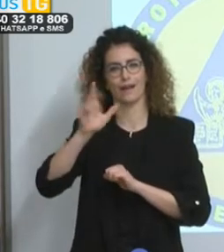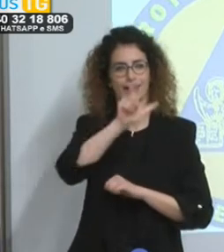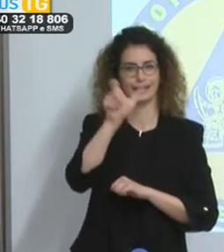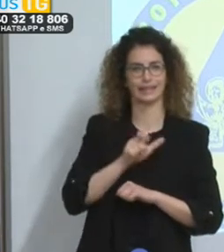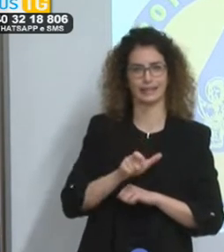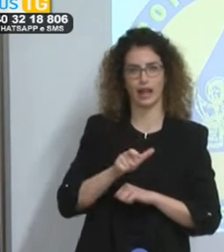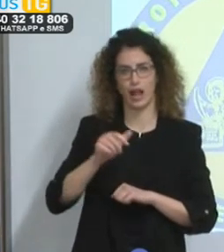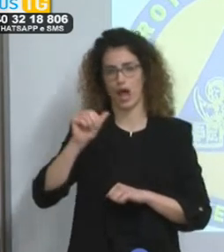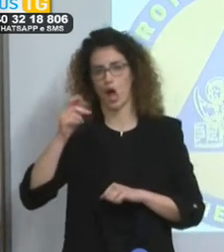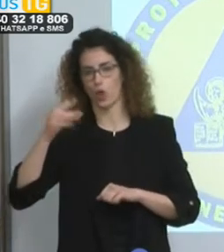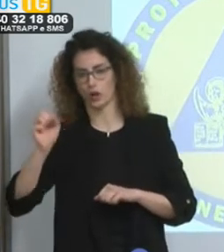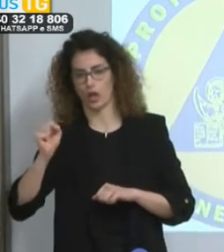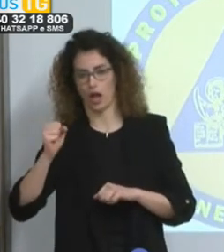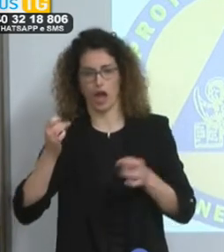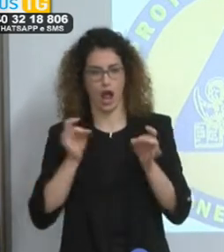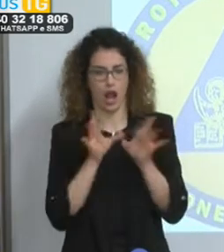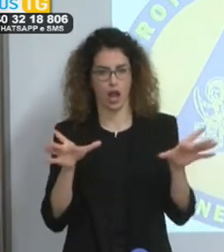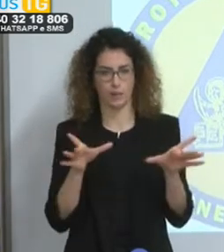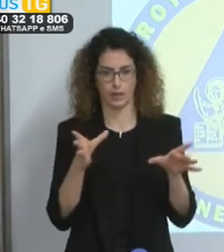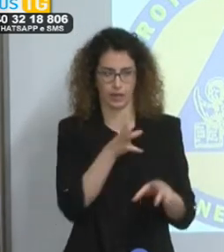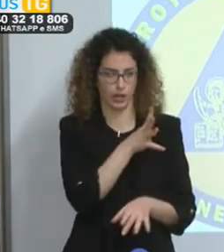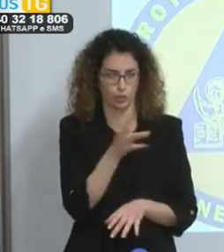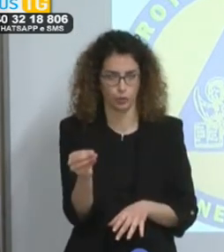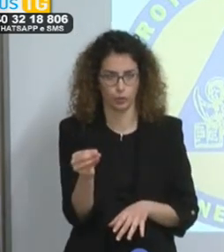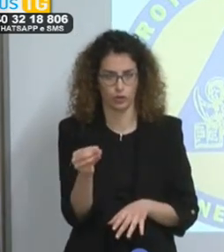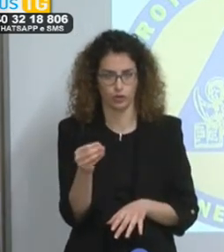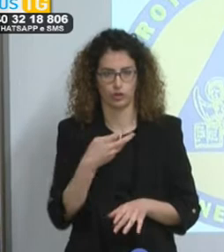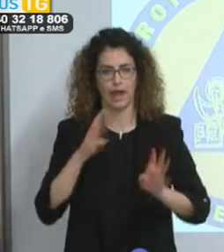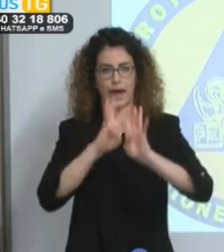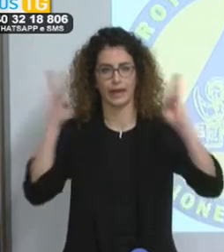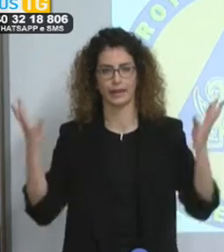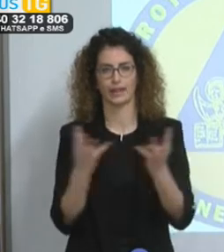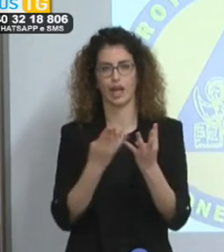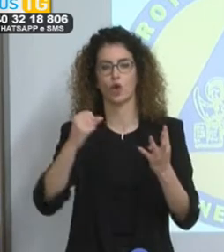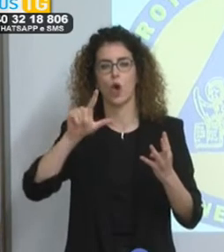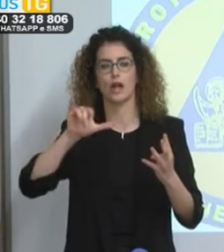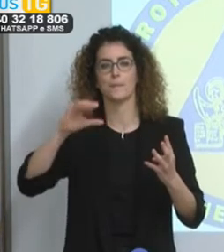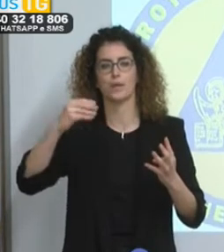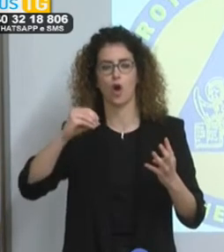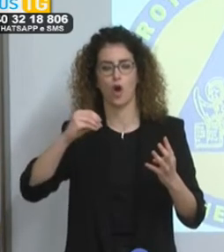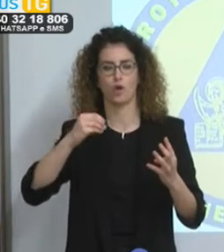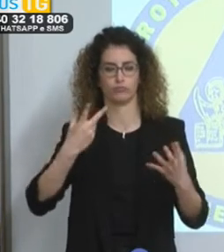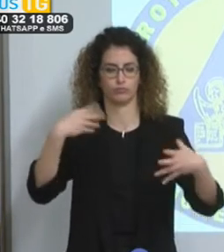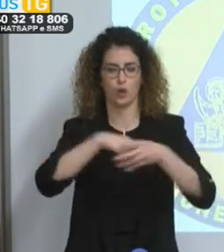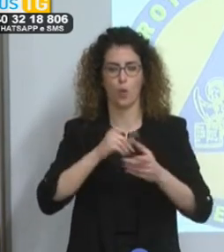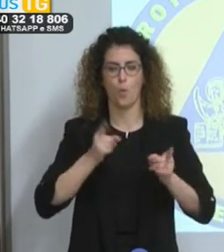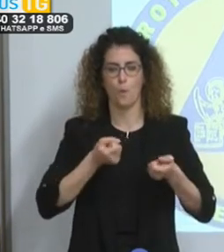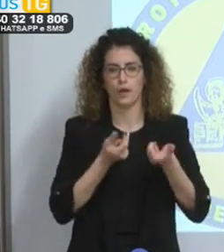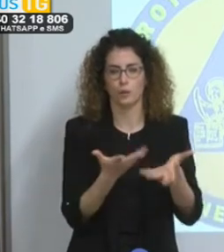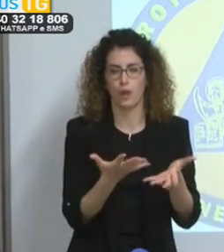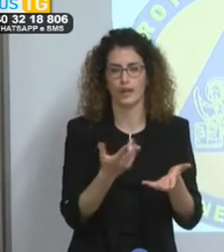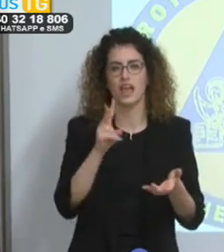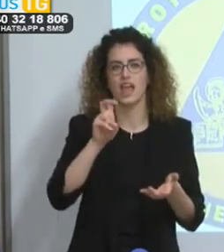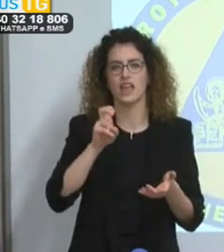allora c'entrano 20.000 persone all'Olimpico, immagino che l'11 di giugno sia la